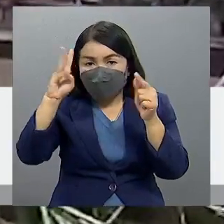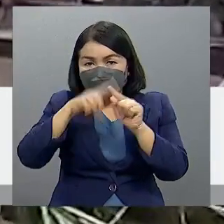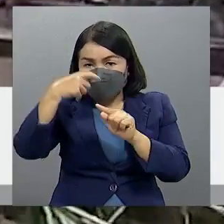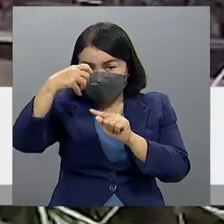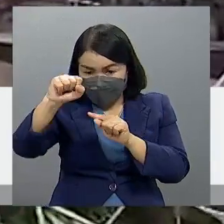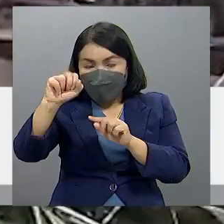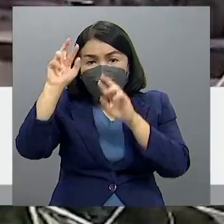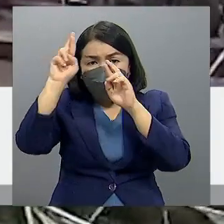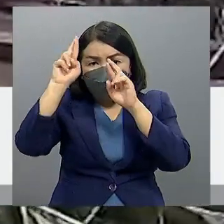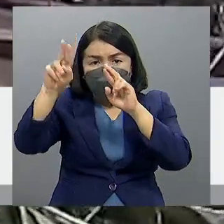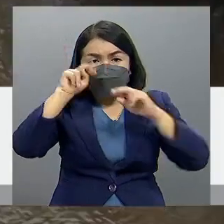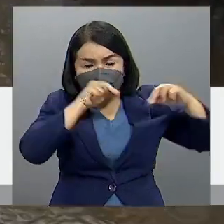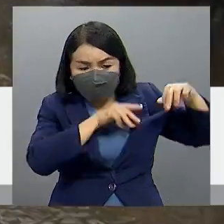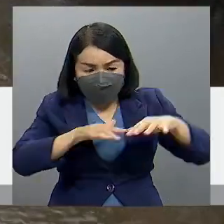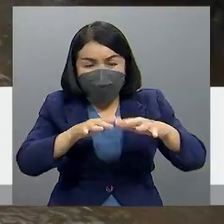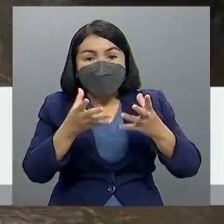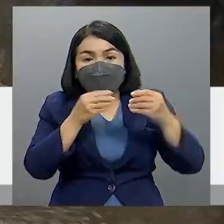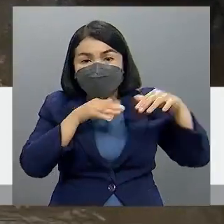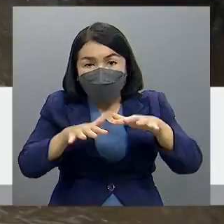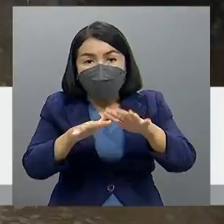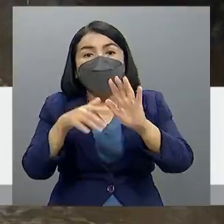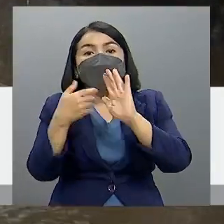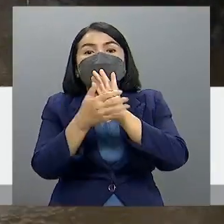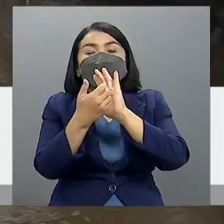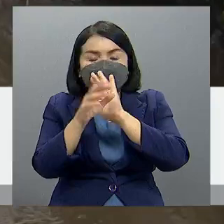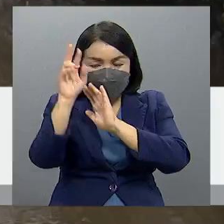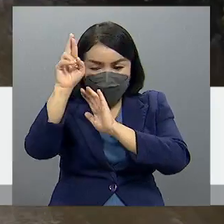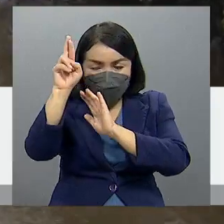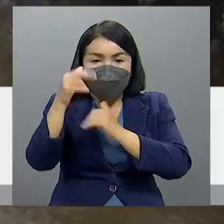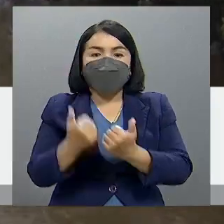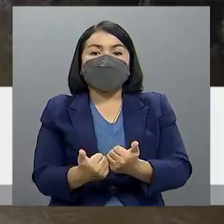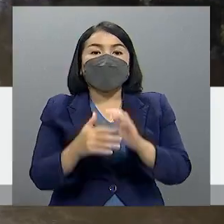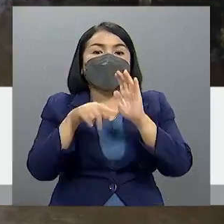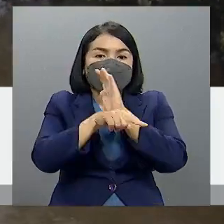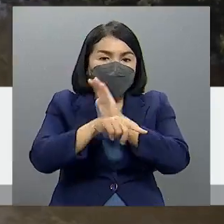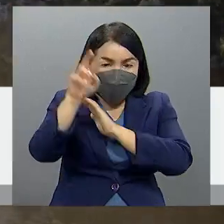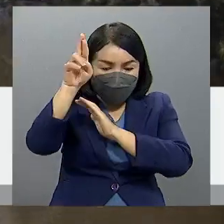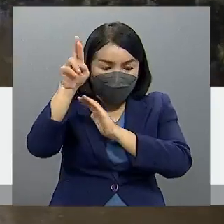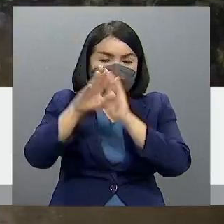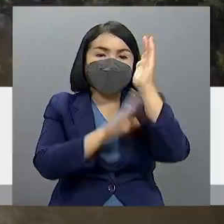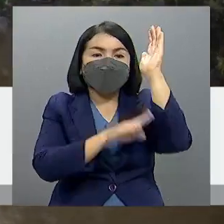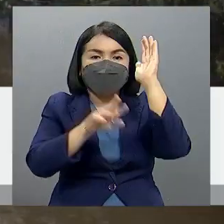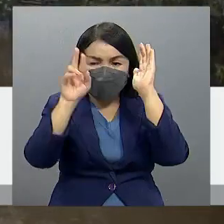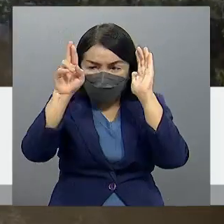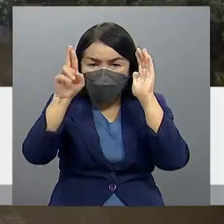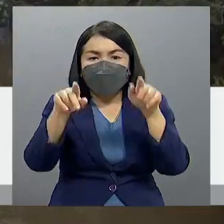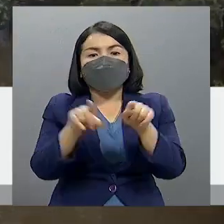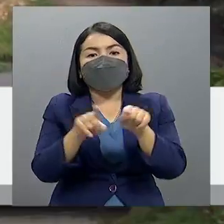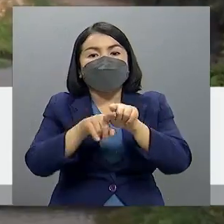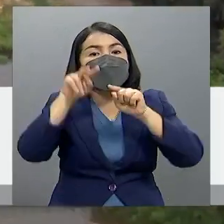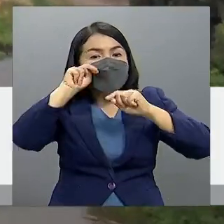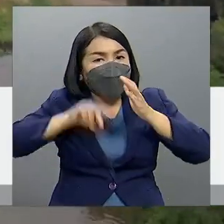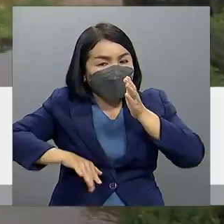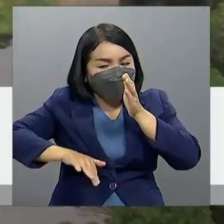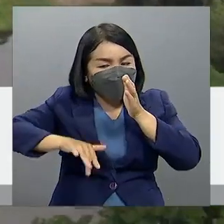ากดินถล่มในพื้นที่ภาคตะวันออกเฉียงเหนือภาคตะวันออกและภาคใต้และขอให้เฝ้าระวังระดับน้ำสูงขึ้นในอ่างเก็บน้ำขนา